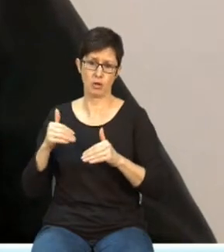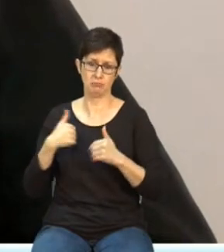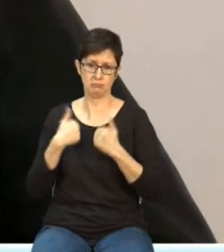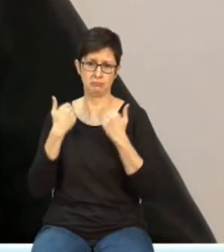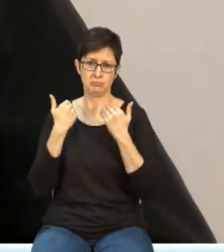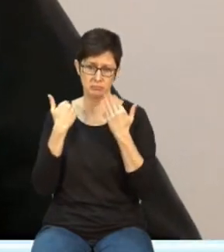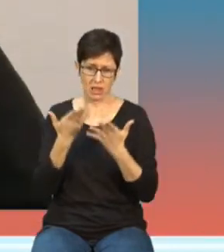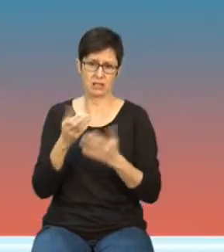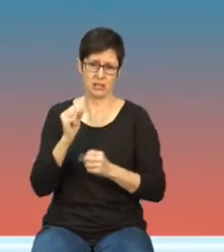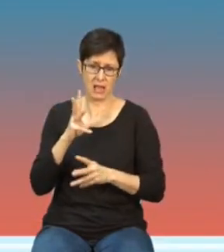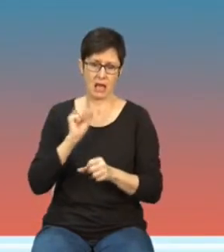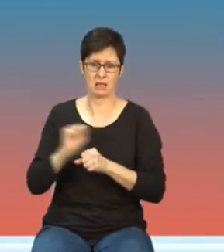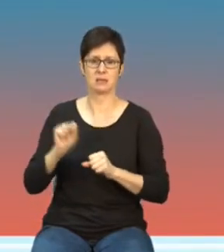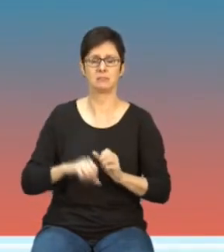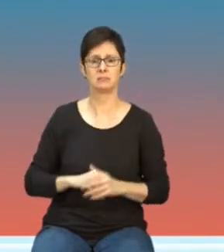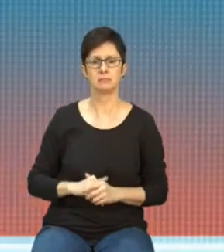tak właśnie jest